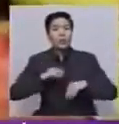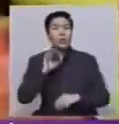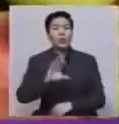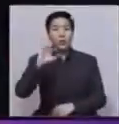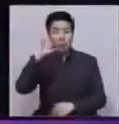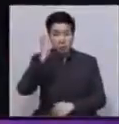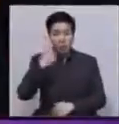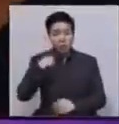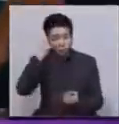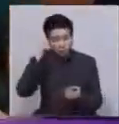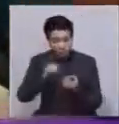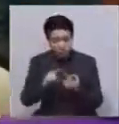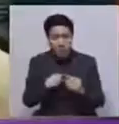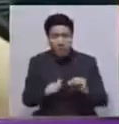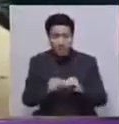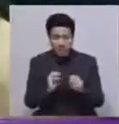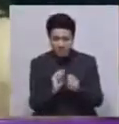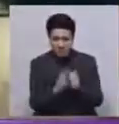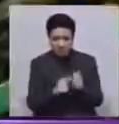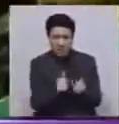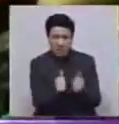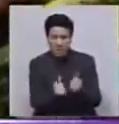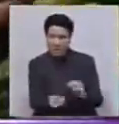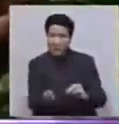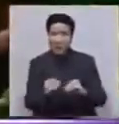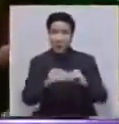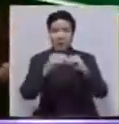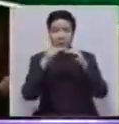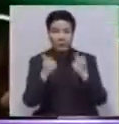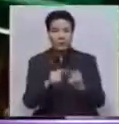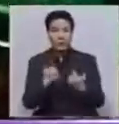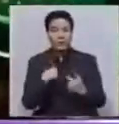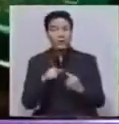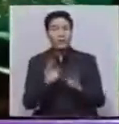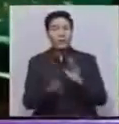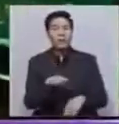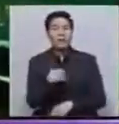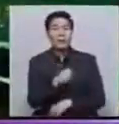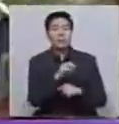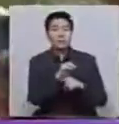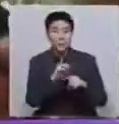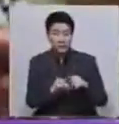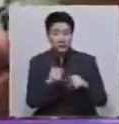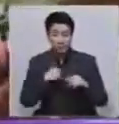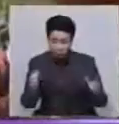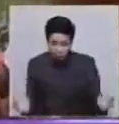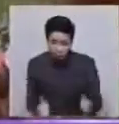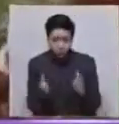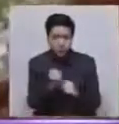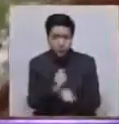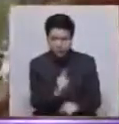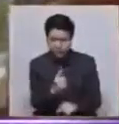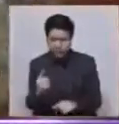โดยตั้งเป้าเพิ่มสัดส่วนผลไม้เกรดพรีเมียมให้มากขึ้นจากปัจจุบันมีสัดส่วนร้อยละ10ส่งเสริมการพัฒนาผลิตภั